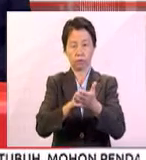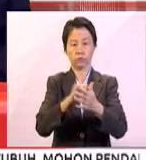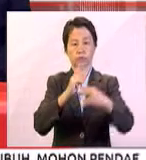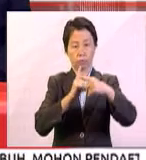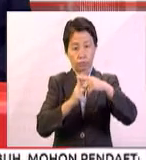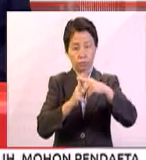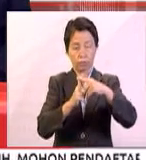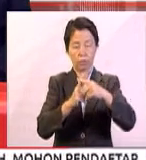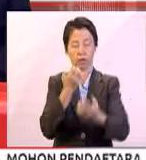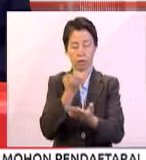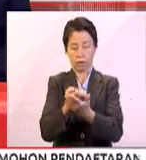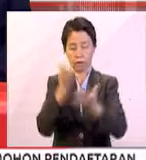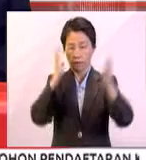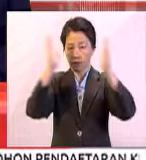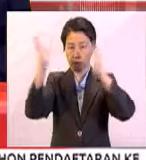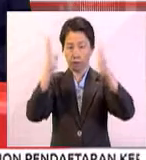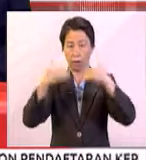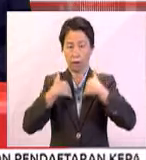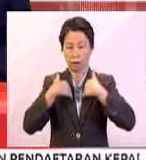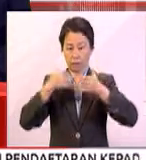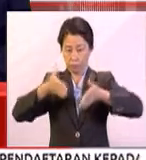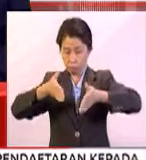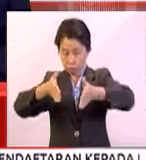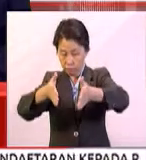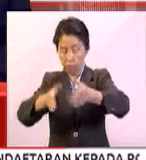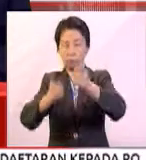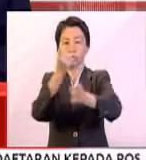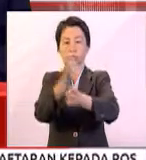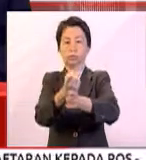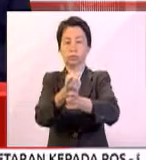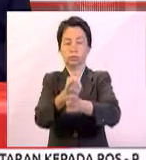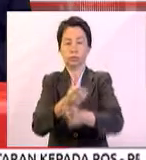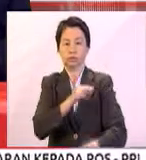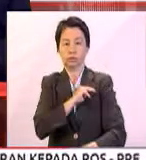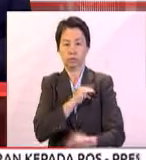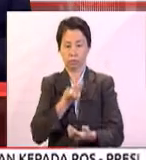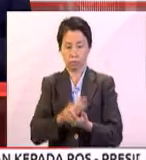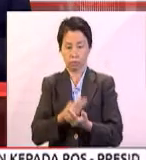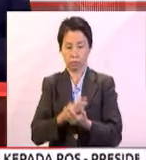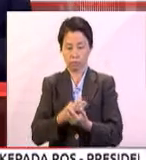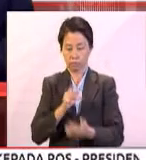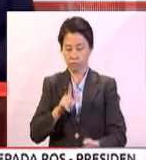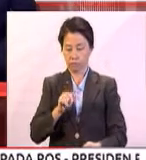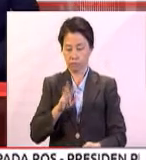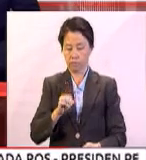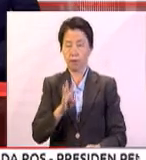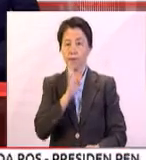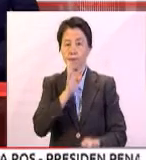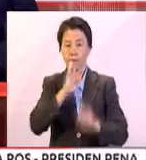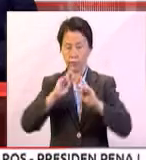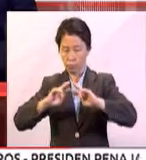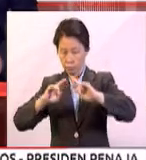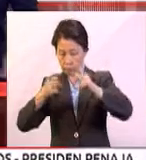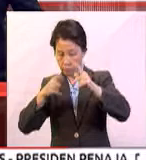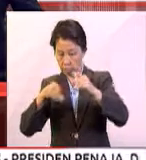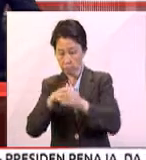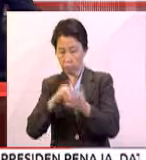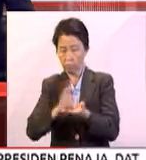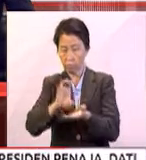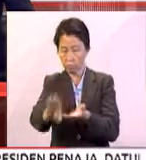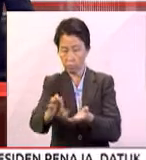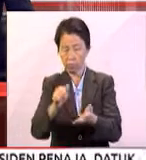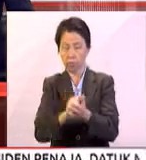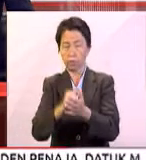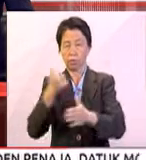positif yang ekonomi Malaysia berada pada landasan yang betul. Menteri Kewangan Lim Guan Eng berkata peningkatan dalam aspek pelaburan